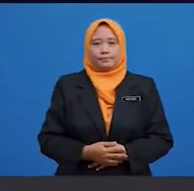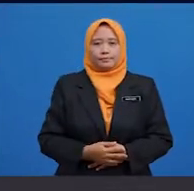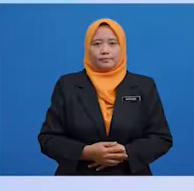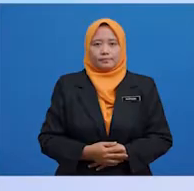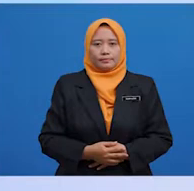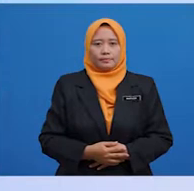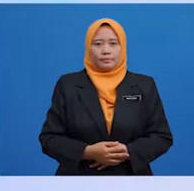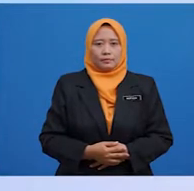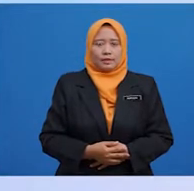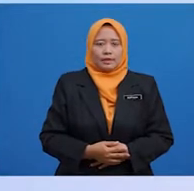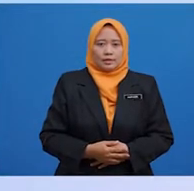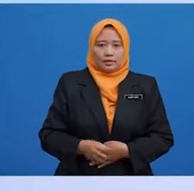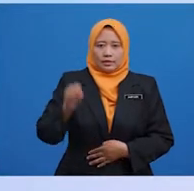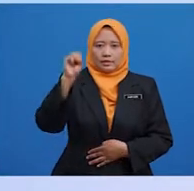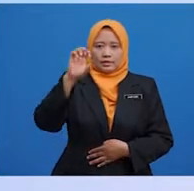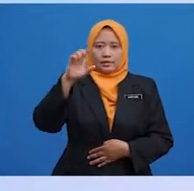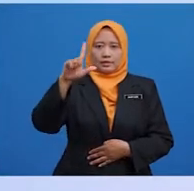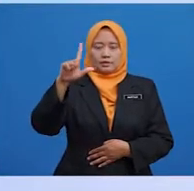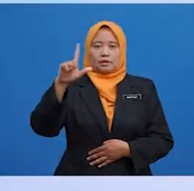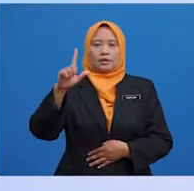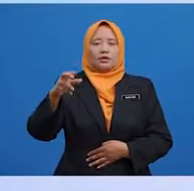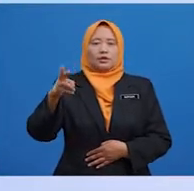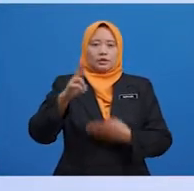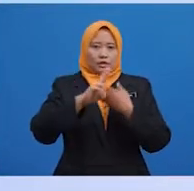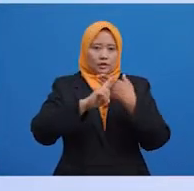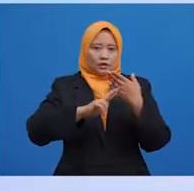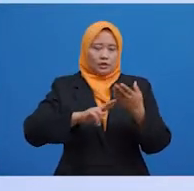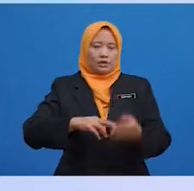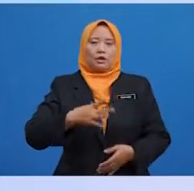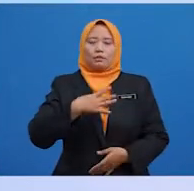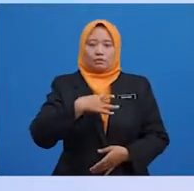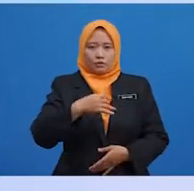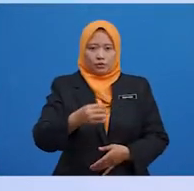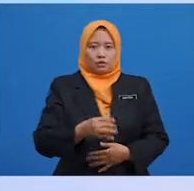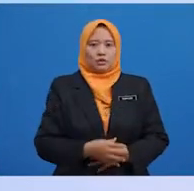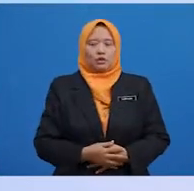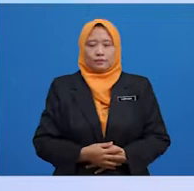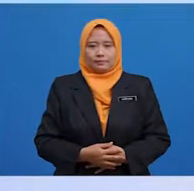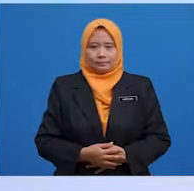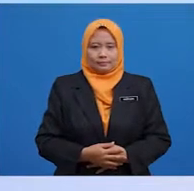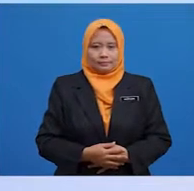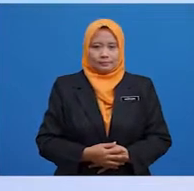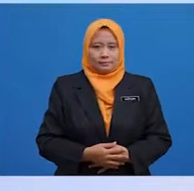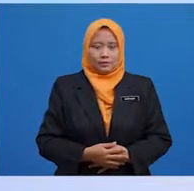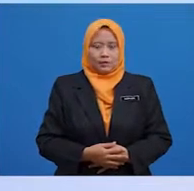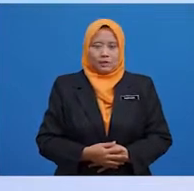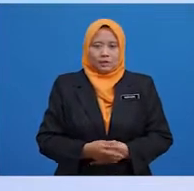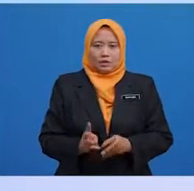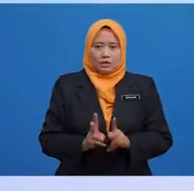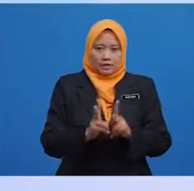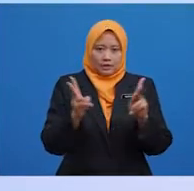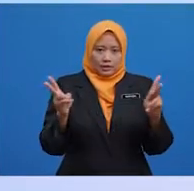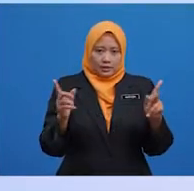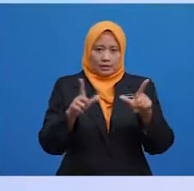merah. Sel darah putih juga dikenali sebagai leukosit. Sangat berlainan